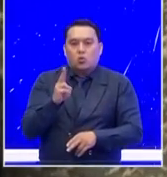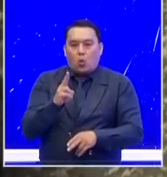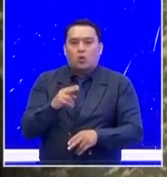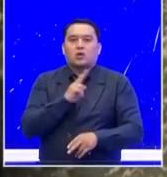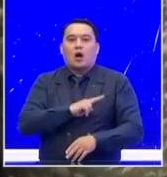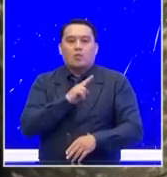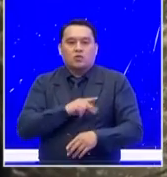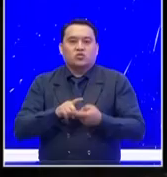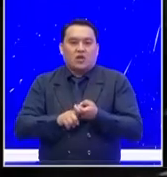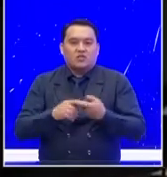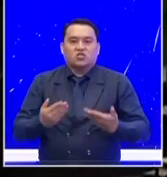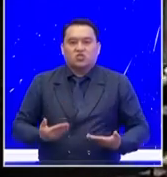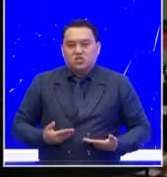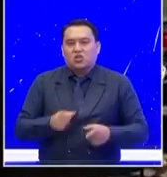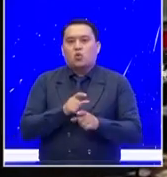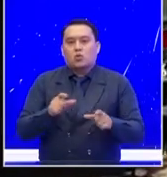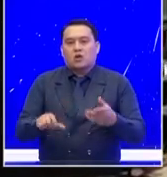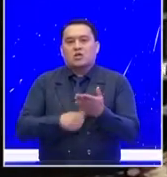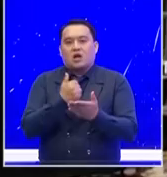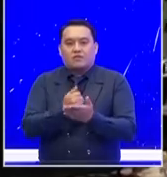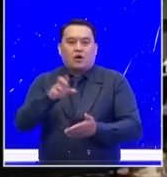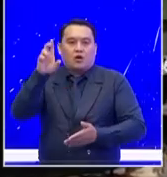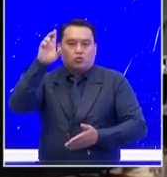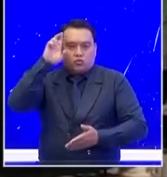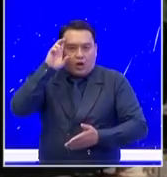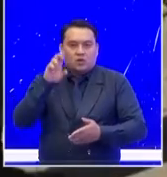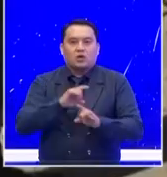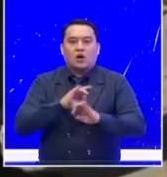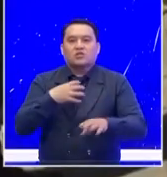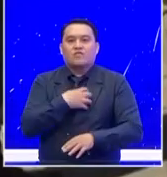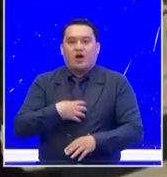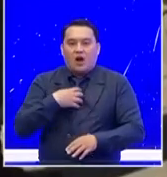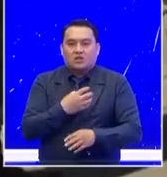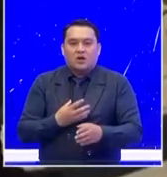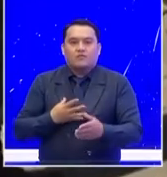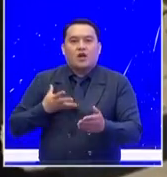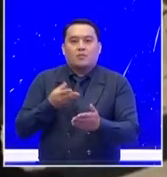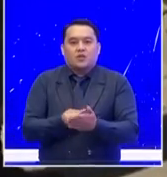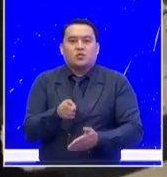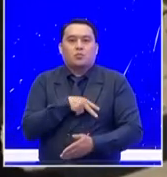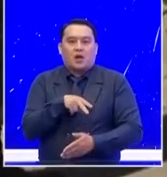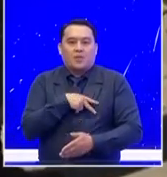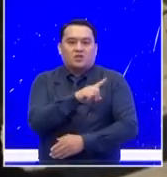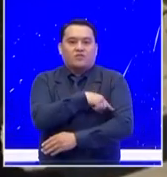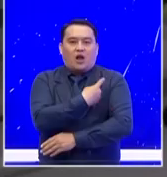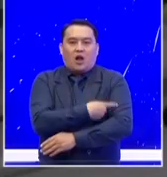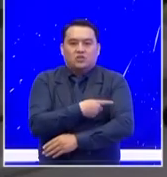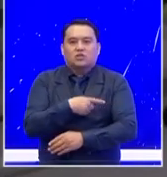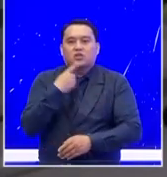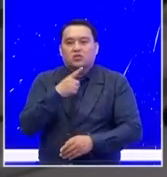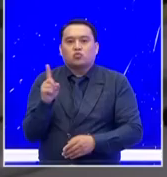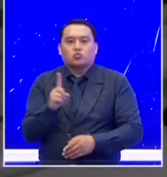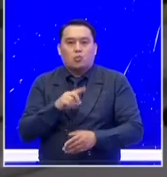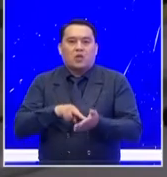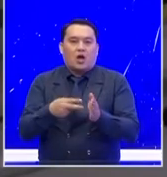чьей работы зависят жизни людей. Глава государства вновь подчеркнул важность выплат премии врачам. Касым-Жомарт Токаев отметил,